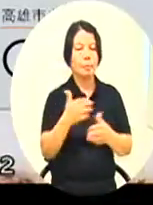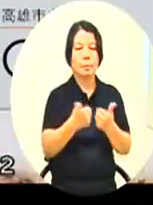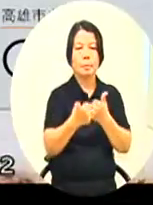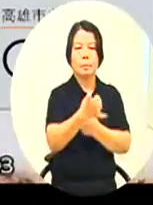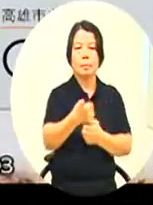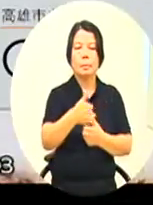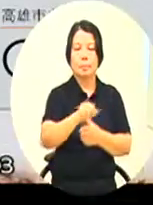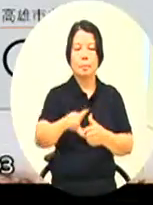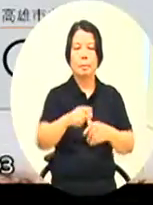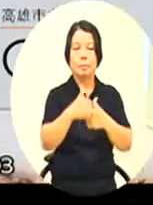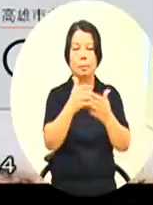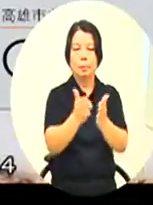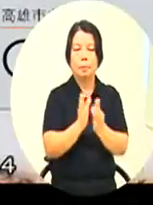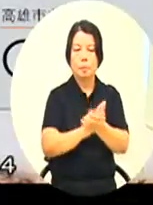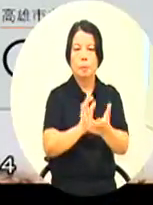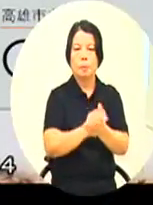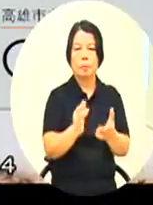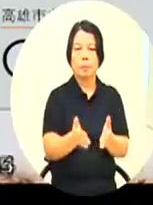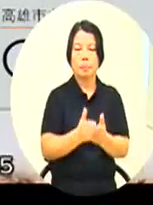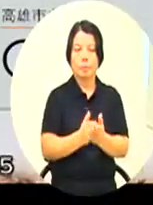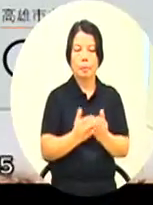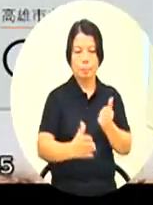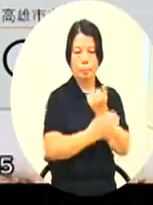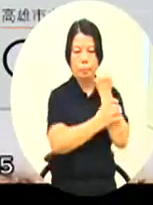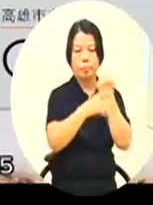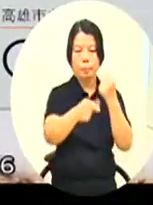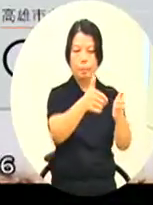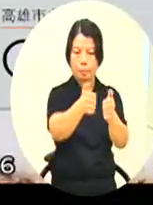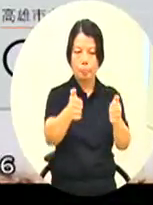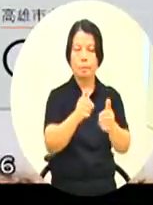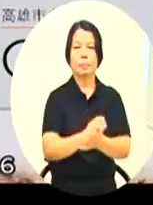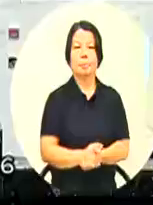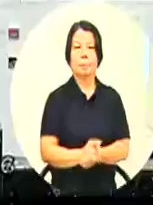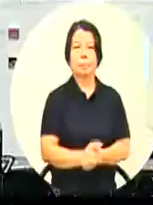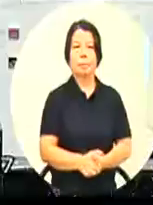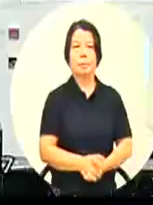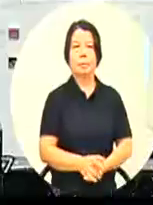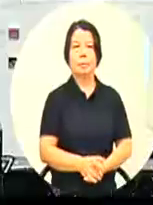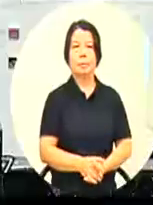非常支持空大，所以在这边呢也是非常感谢你们哈，谢谢。